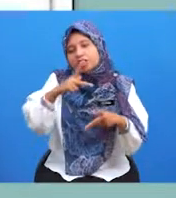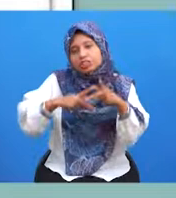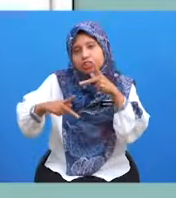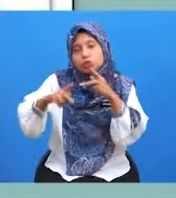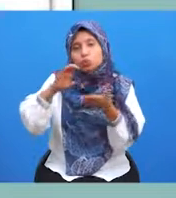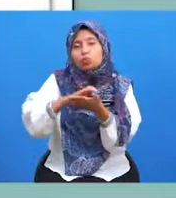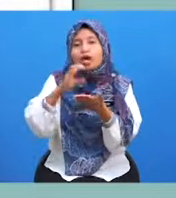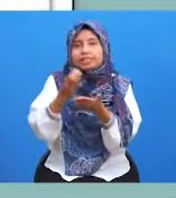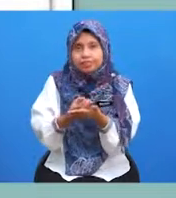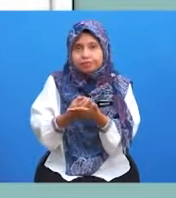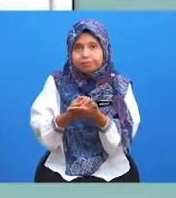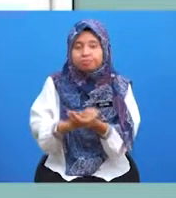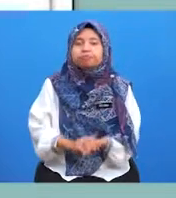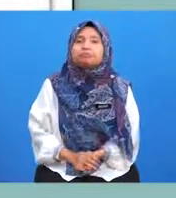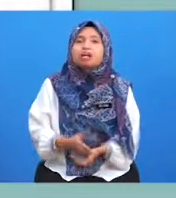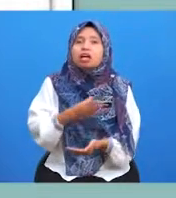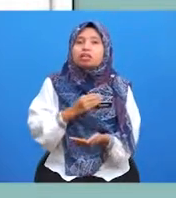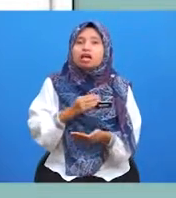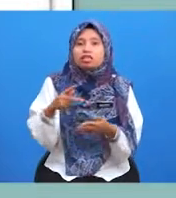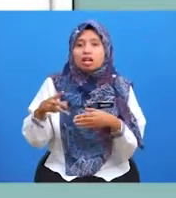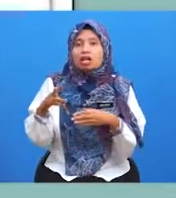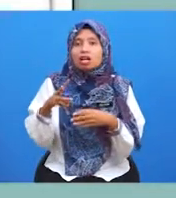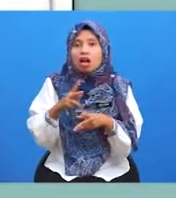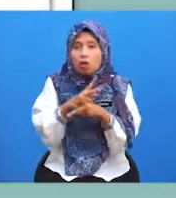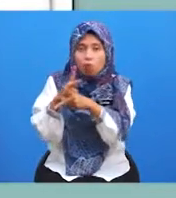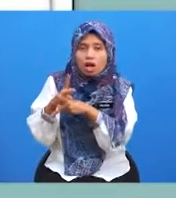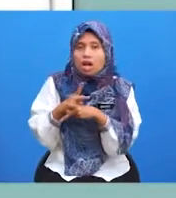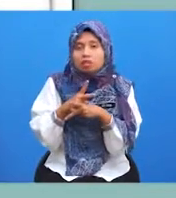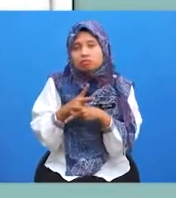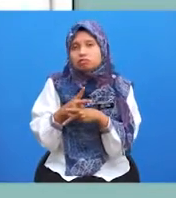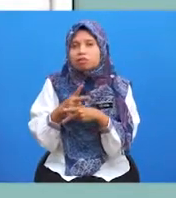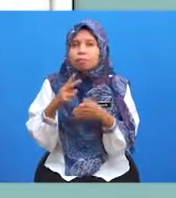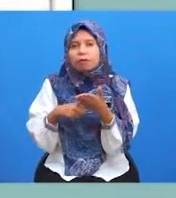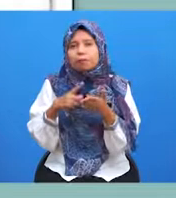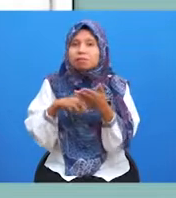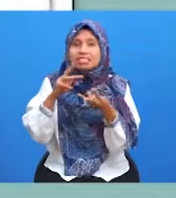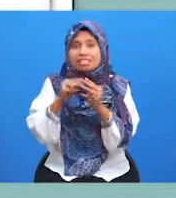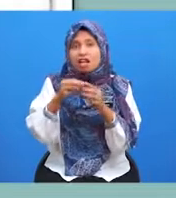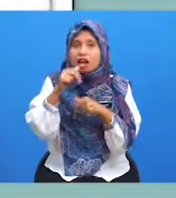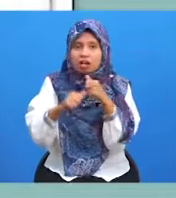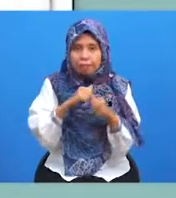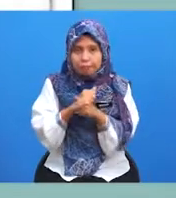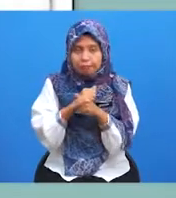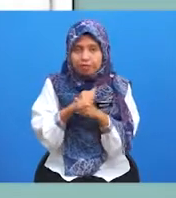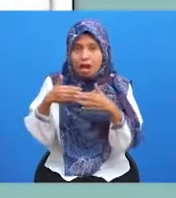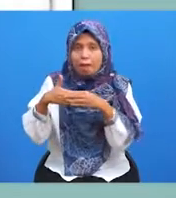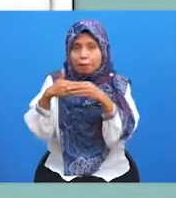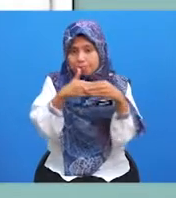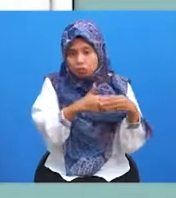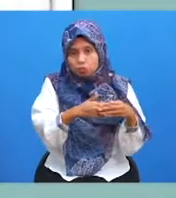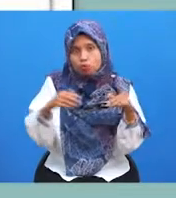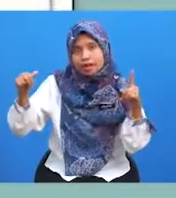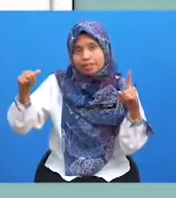dunia, kajian cuaca dan kawalan bencana alam dan pemanduan